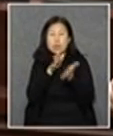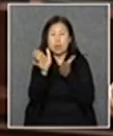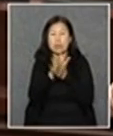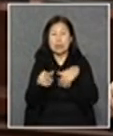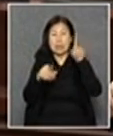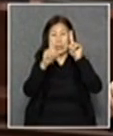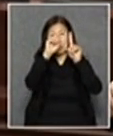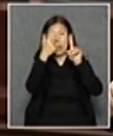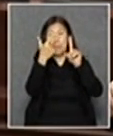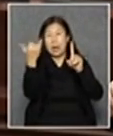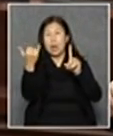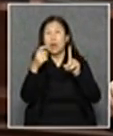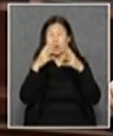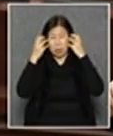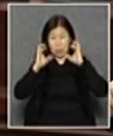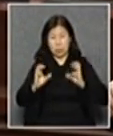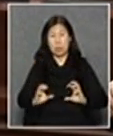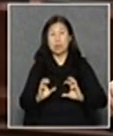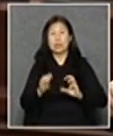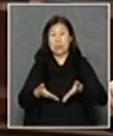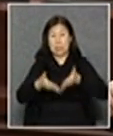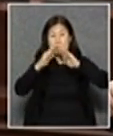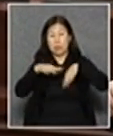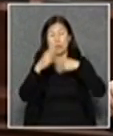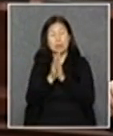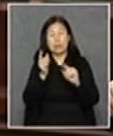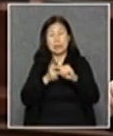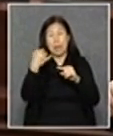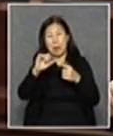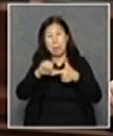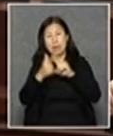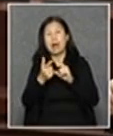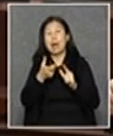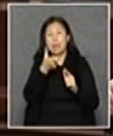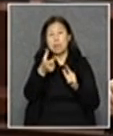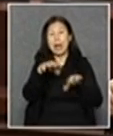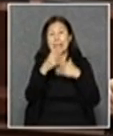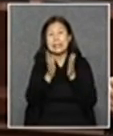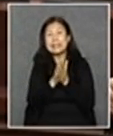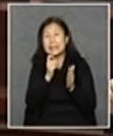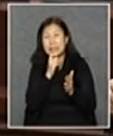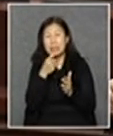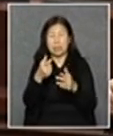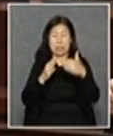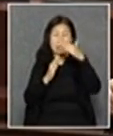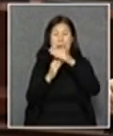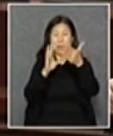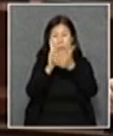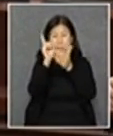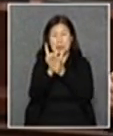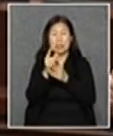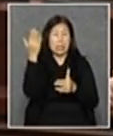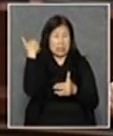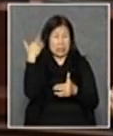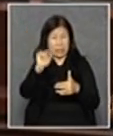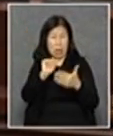蒙古主辦的時候，就是因為沒有辦法支付比賽的費用，比賽停辦了一年。借鑑之前的經